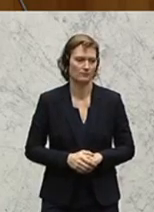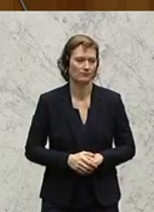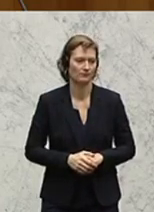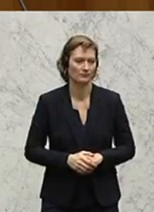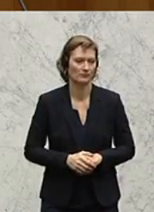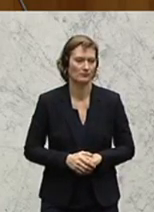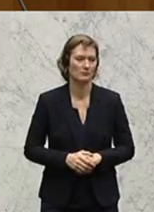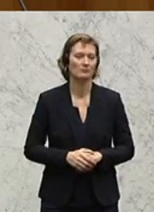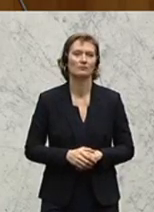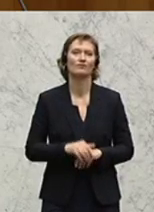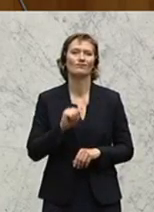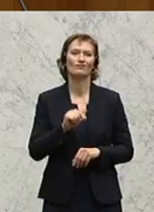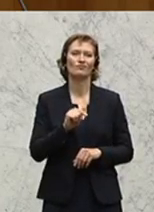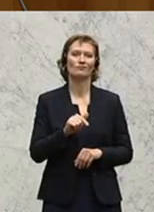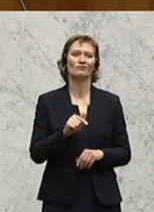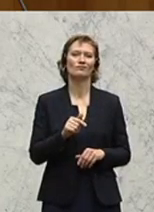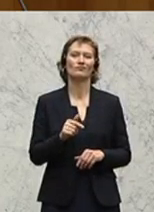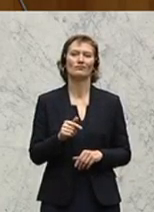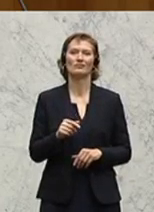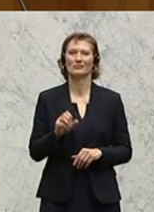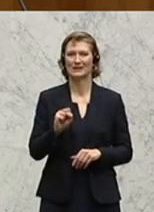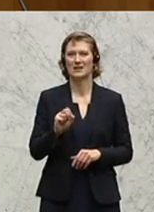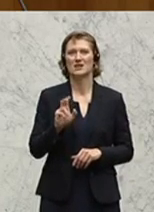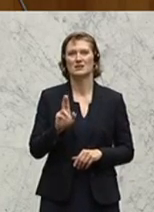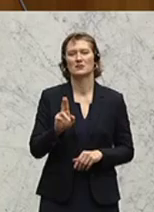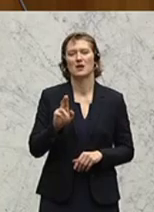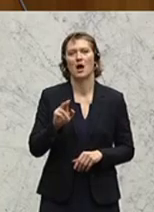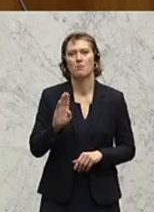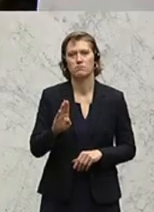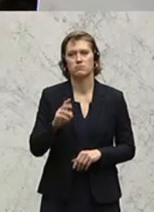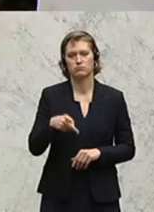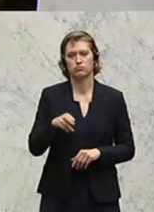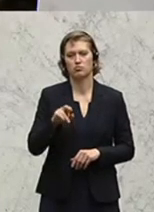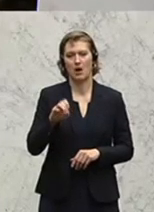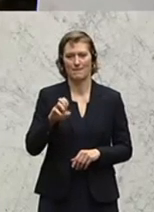werden. Sogenannte Subprimes, so schlecht belehnte